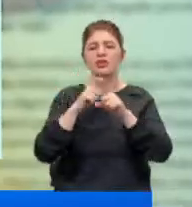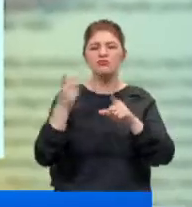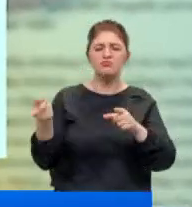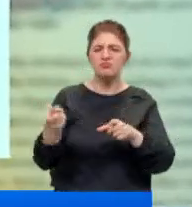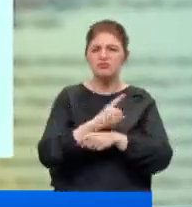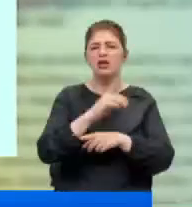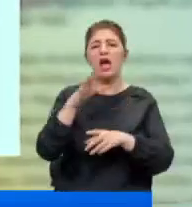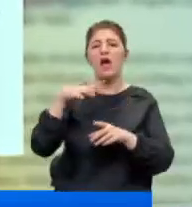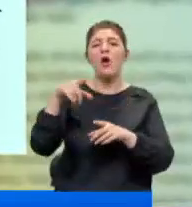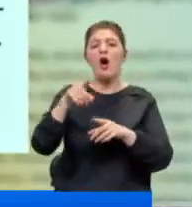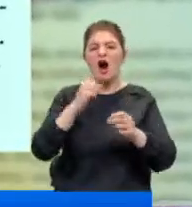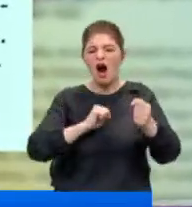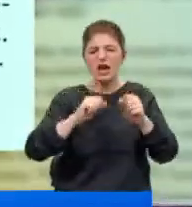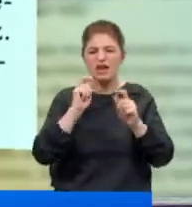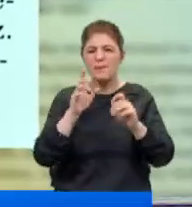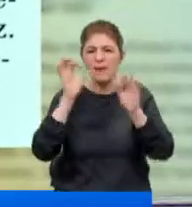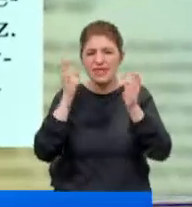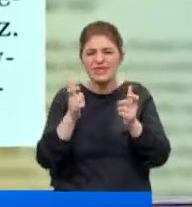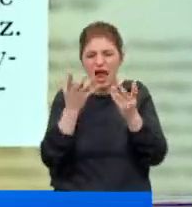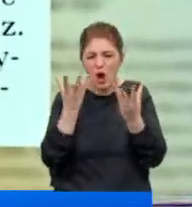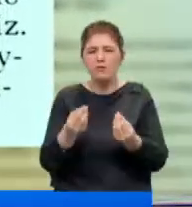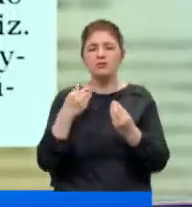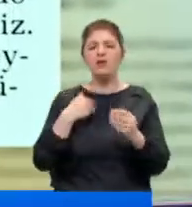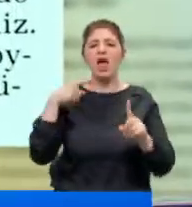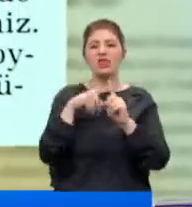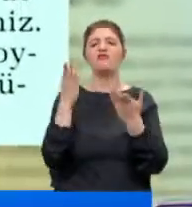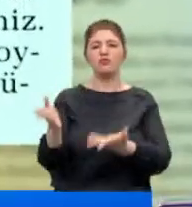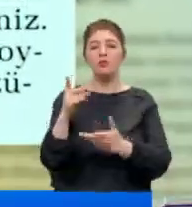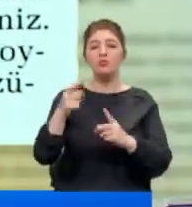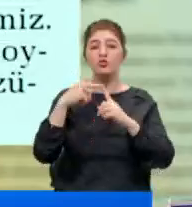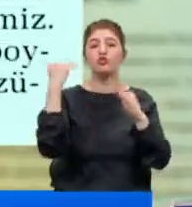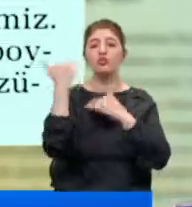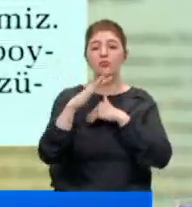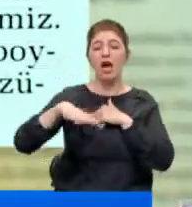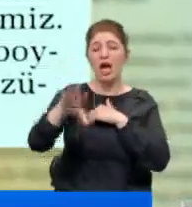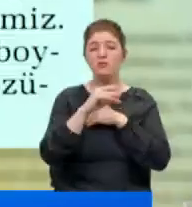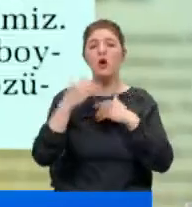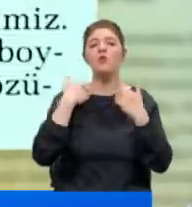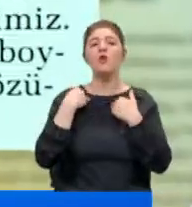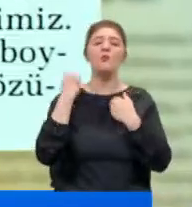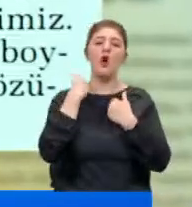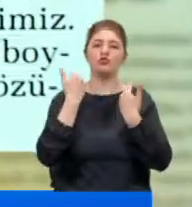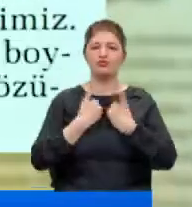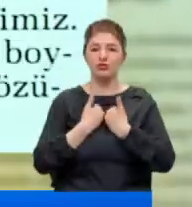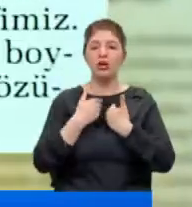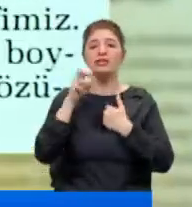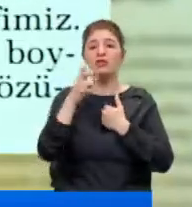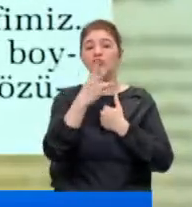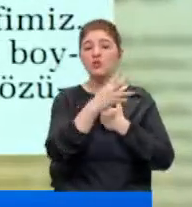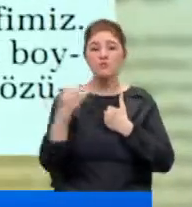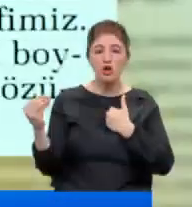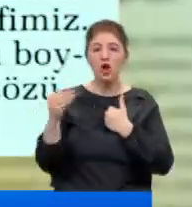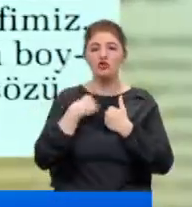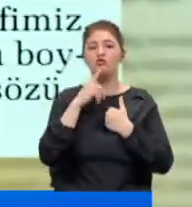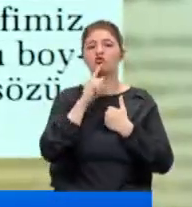bu hareket edemez dokuya getirmek nihai hedefimiz bu ülkemize milletimize karşı boynumuzun borcudur 83